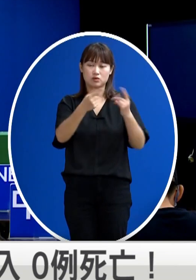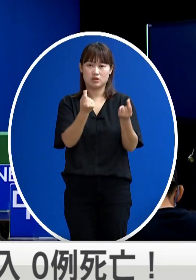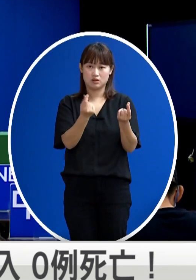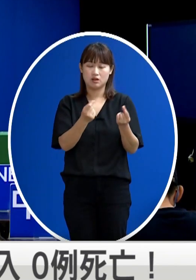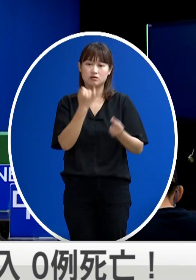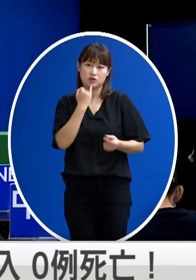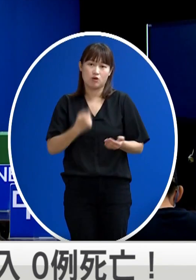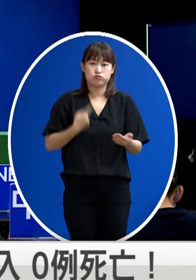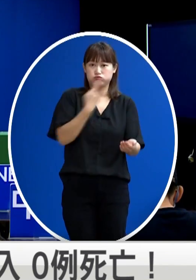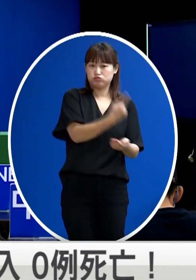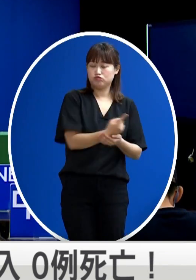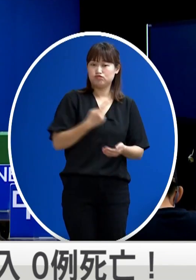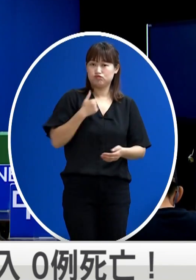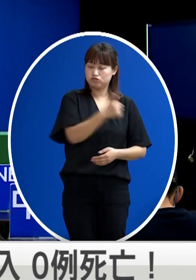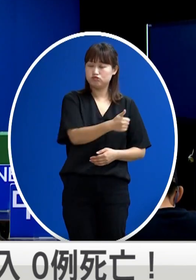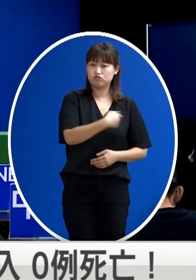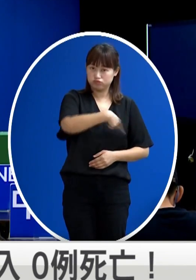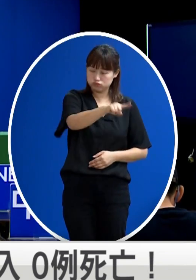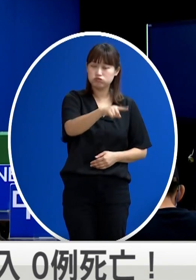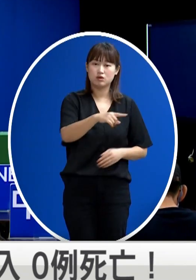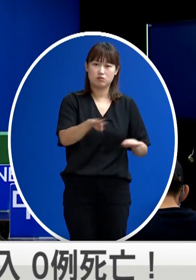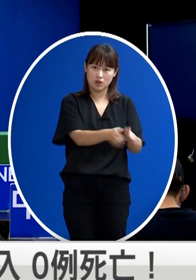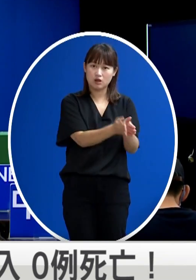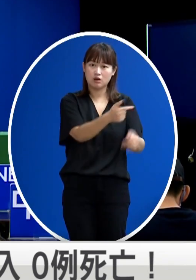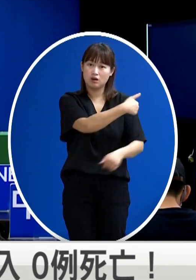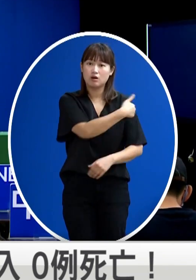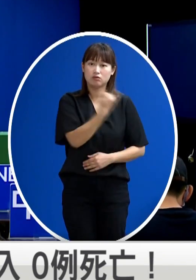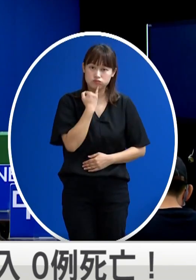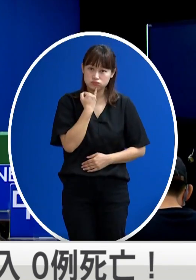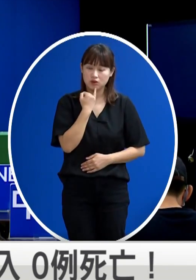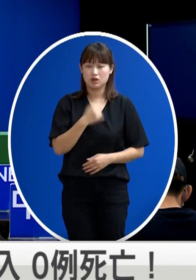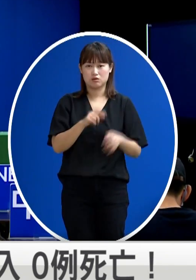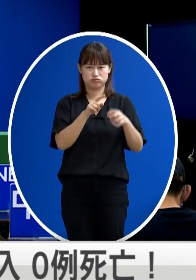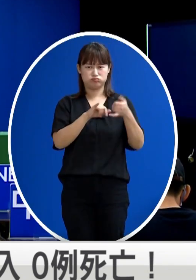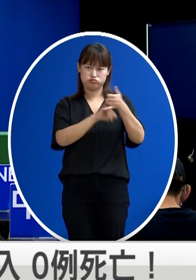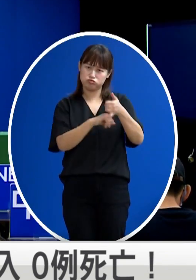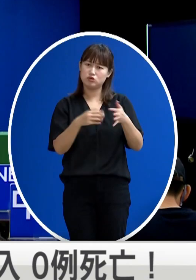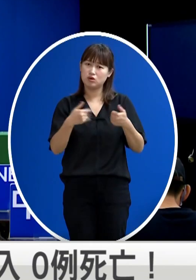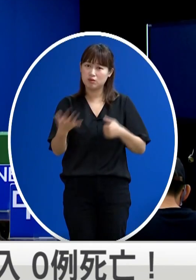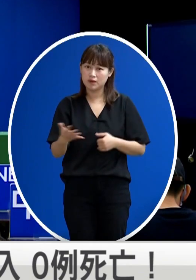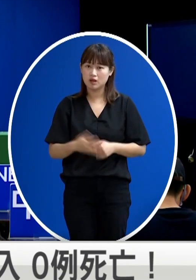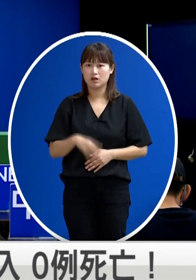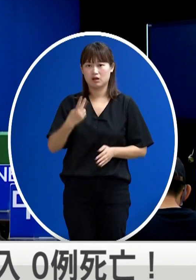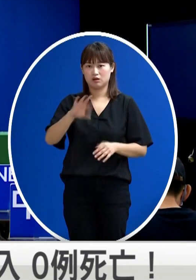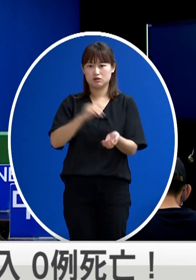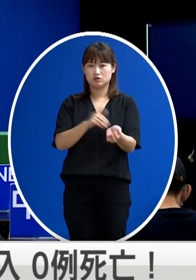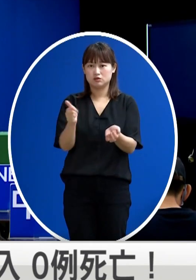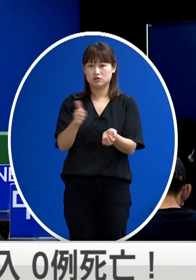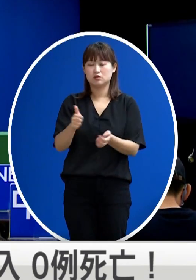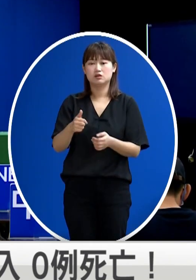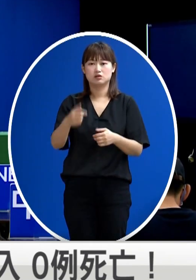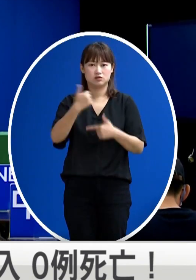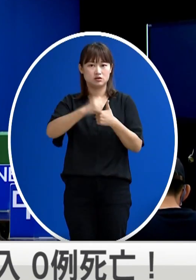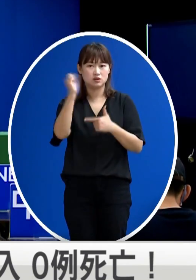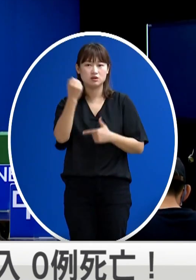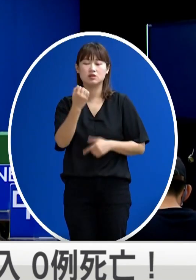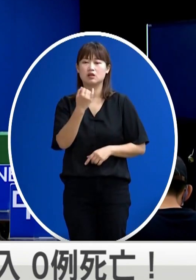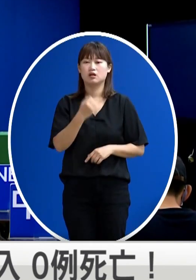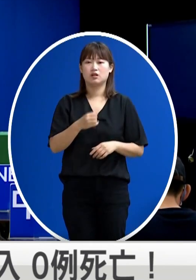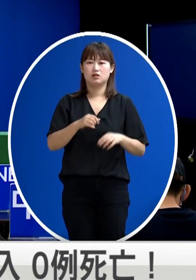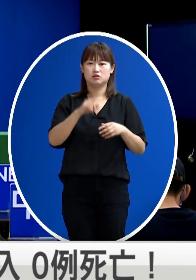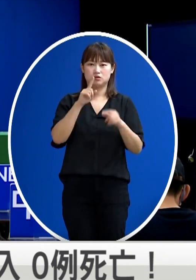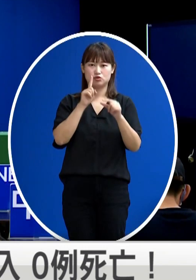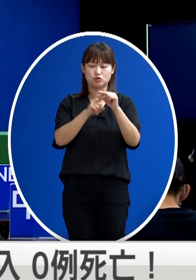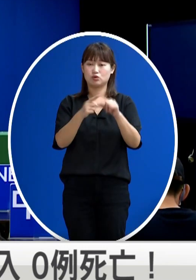那之后还会列在平台里面吗？然后想问一下说，因为有医师建议说，那之后的这个疫苗预约其实可以不用再用到中央的这个